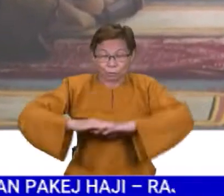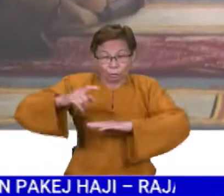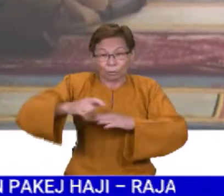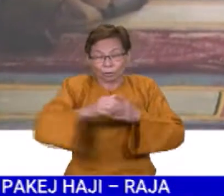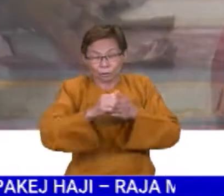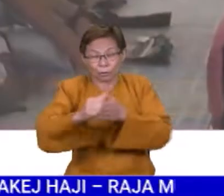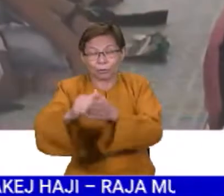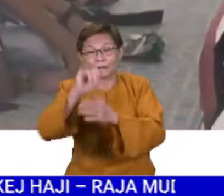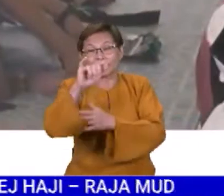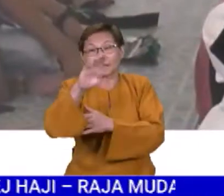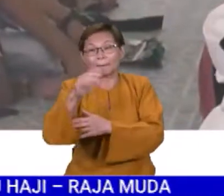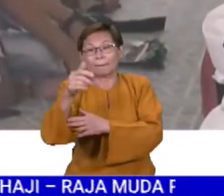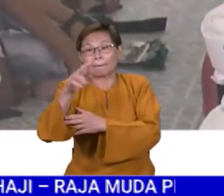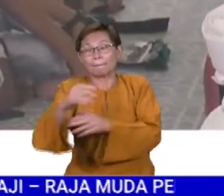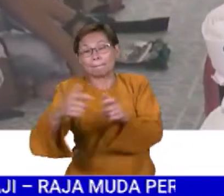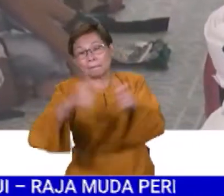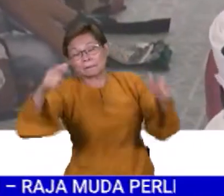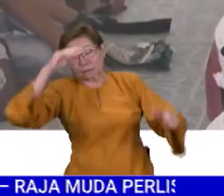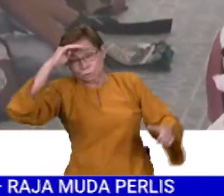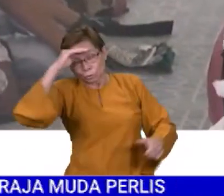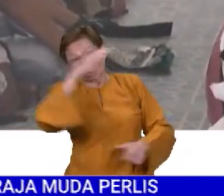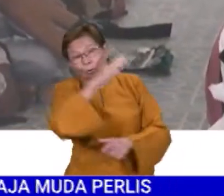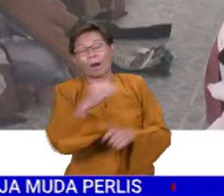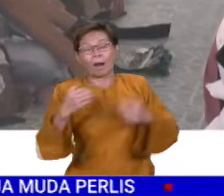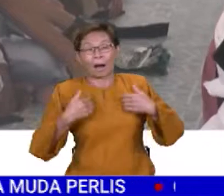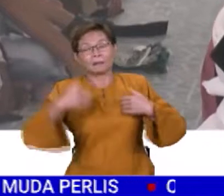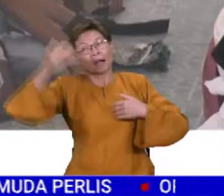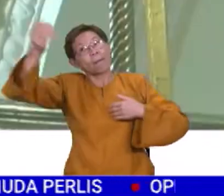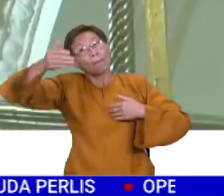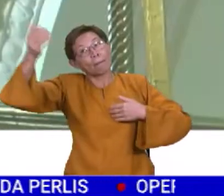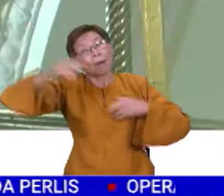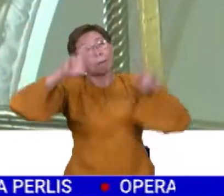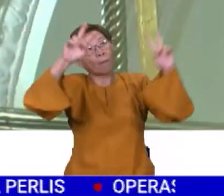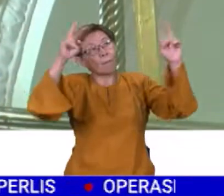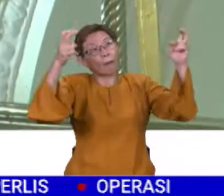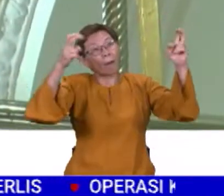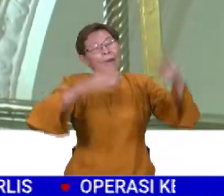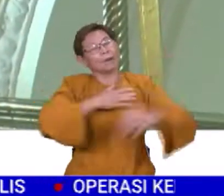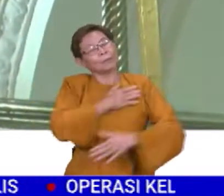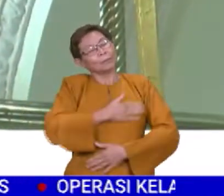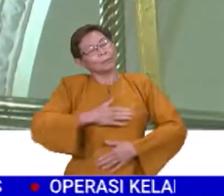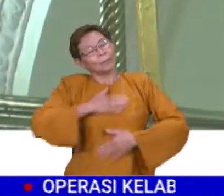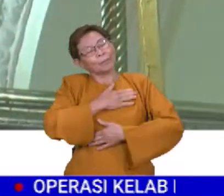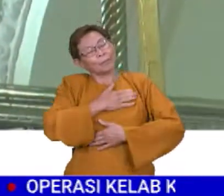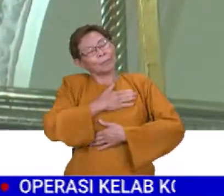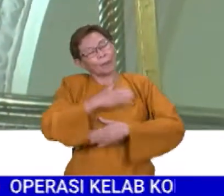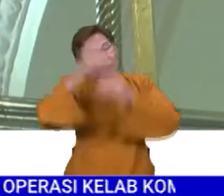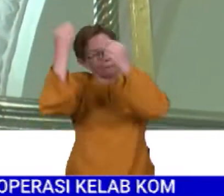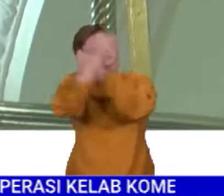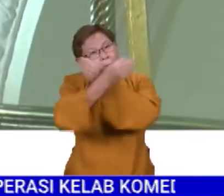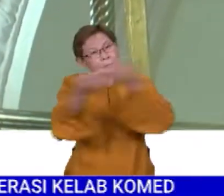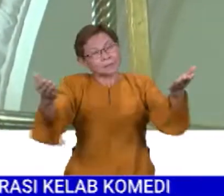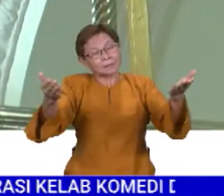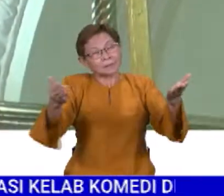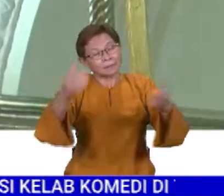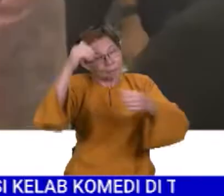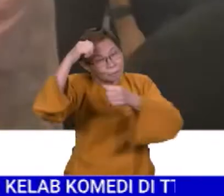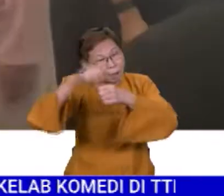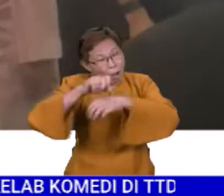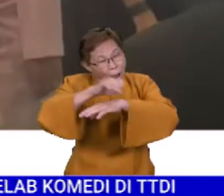besar Johor Imam makazir Abdan yang turut menyampaikan khutbah bertajuk hayati pesanan Baginda